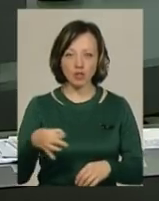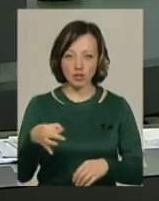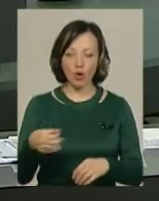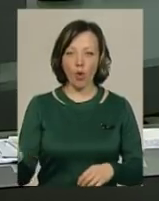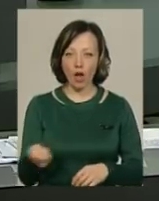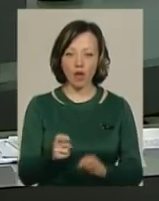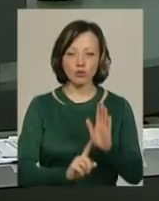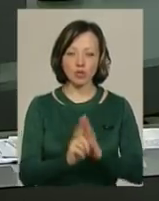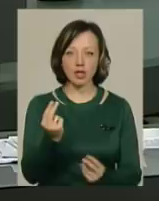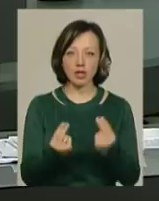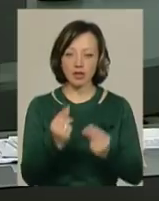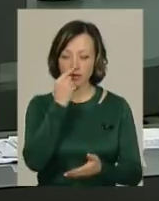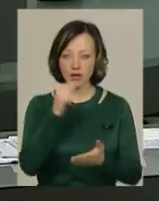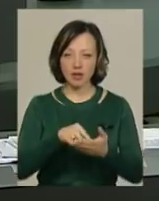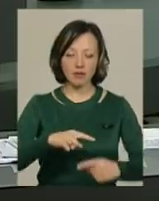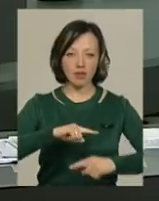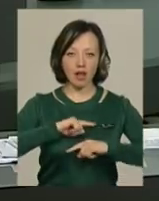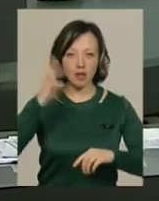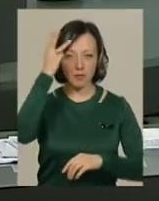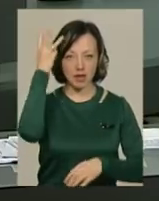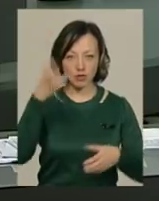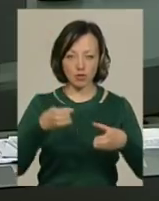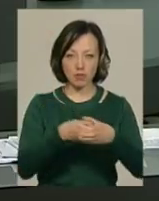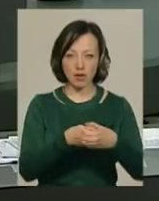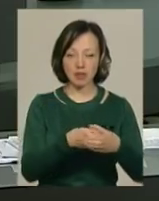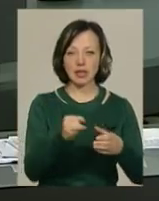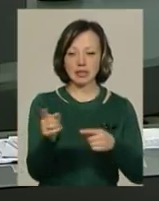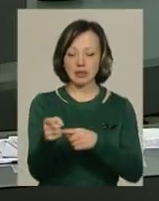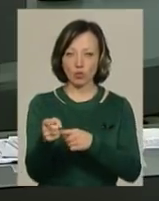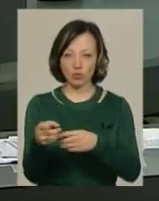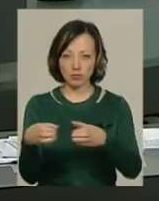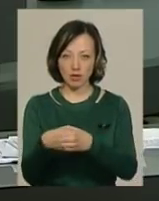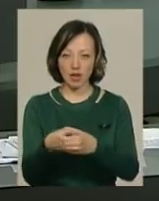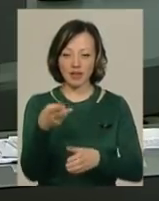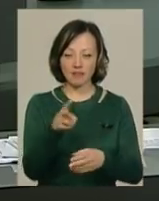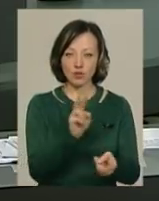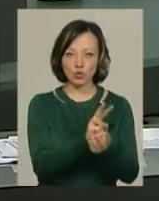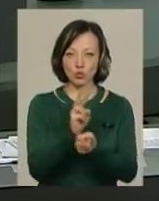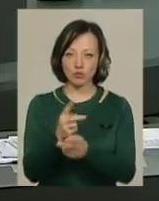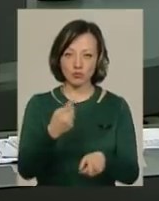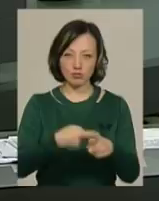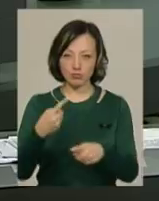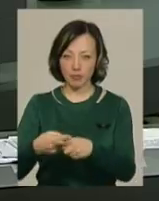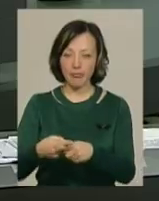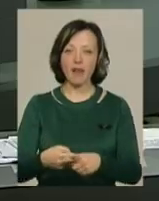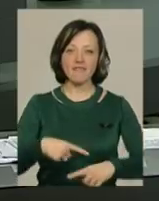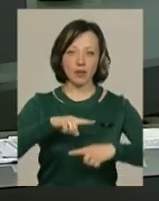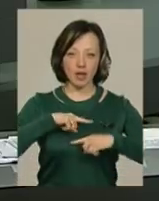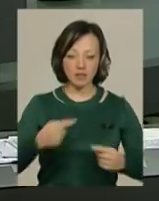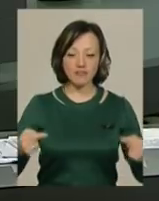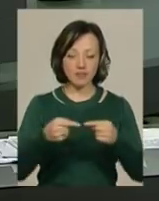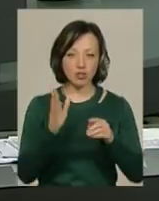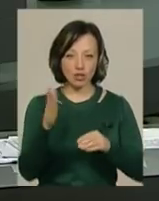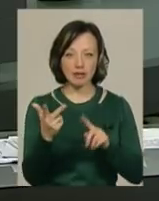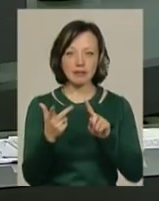шайбою розпочали ігри за вихід у фінал. Хмельницькі легіони з тернопільським подолянином дві зустрічі завершили в нічию. Тож фіналіст